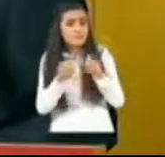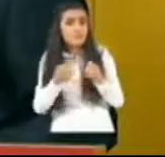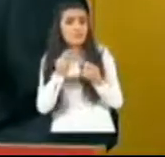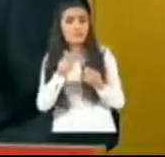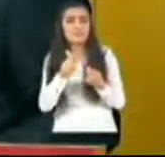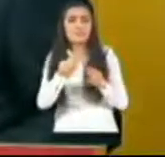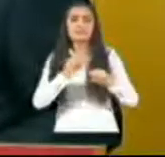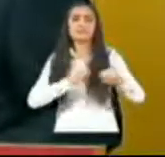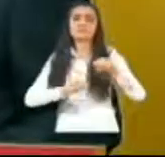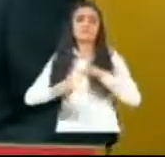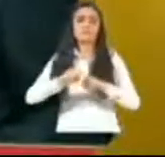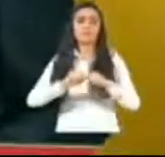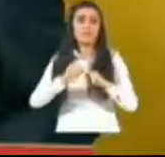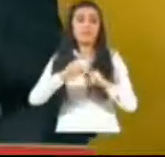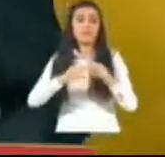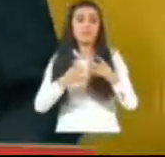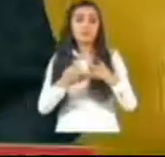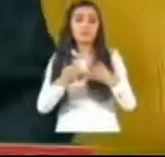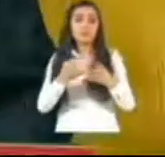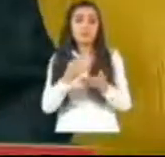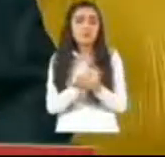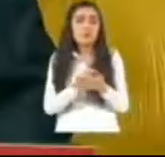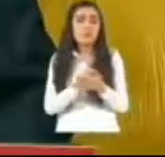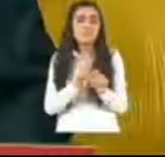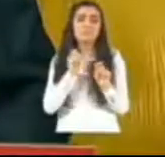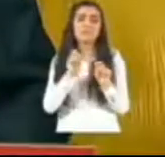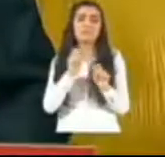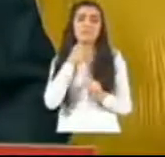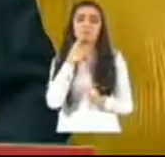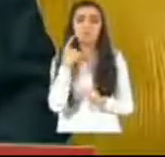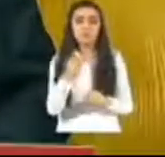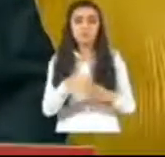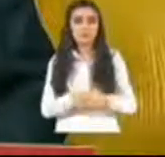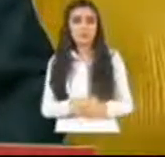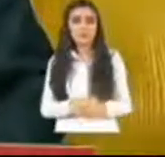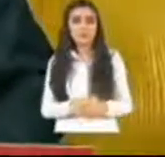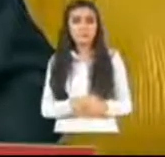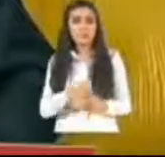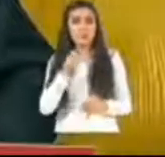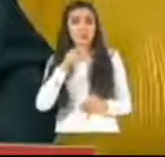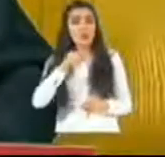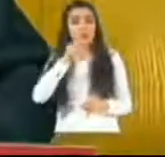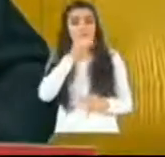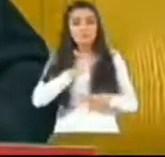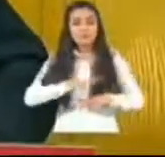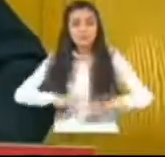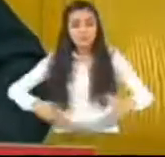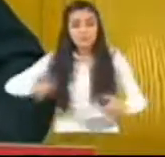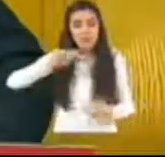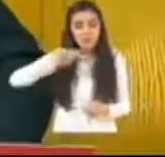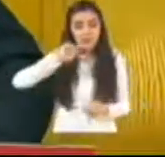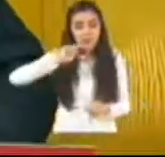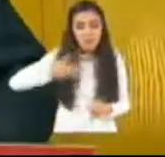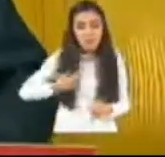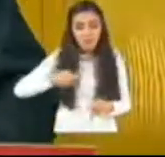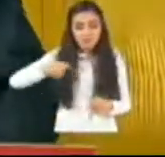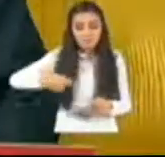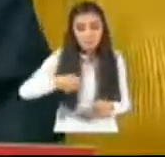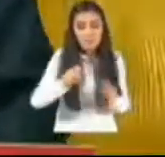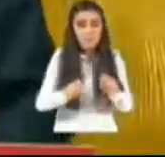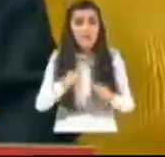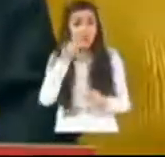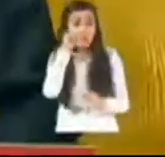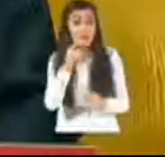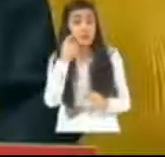bir çırpınma, ucube bir gayretkeşliktir. Göle maya çalmak için uğraşanlar önce